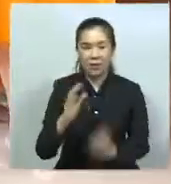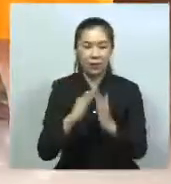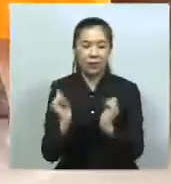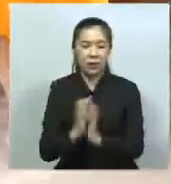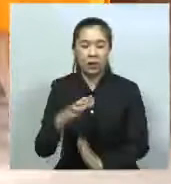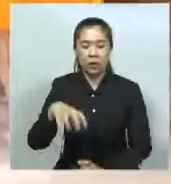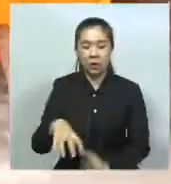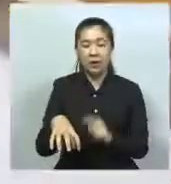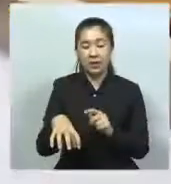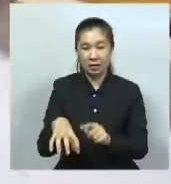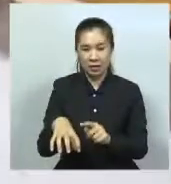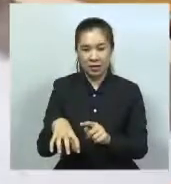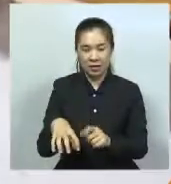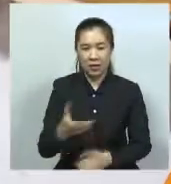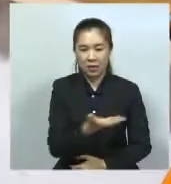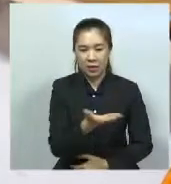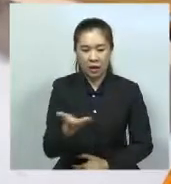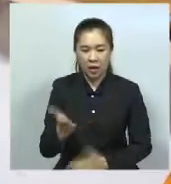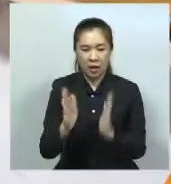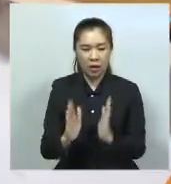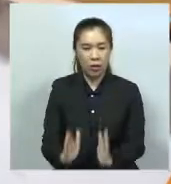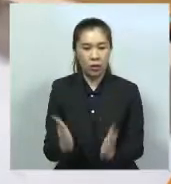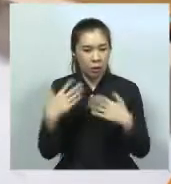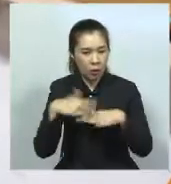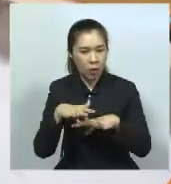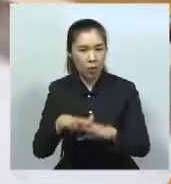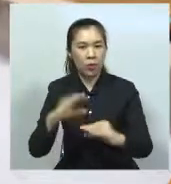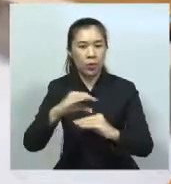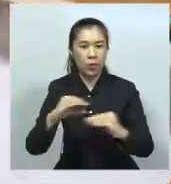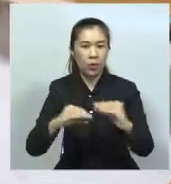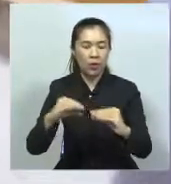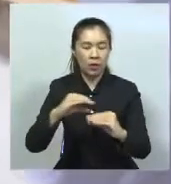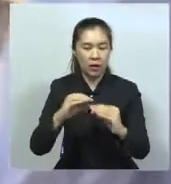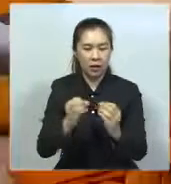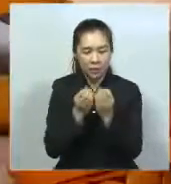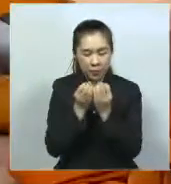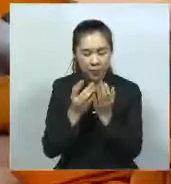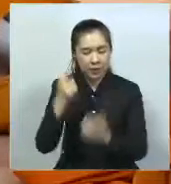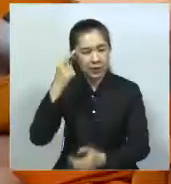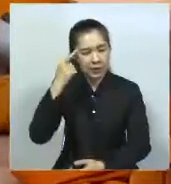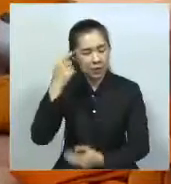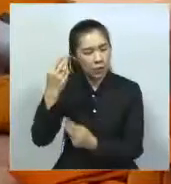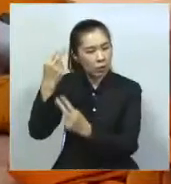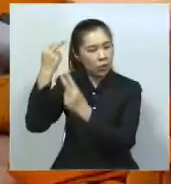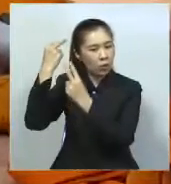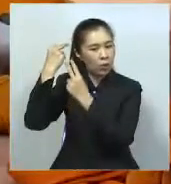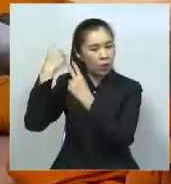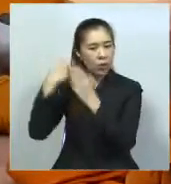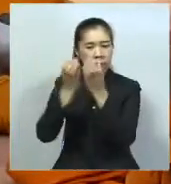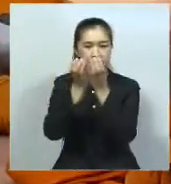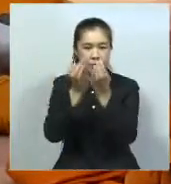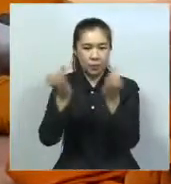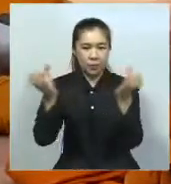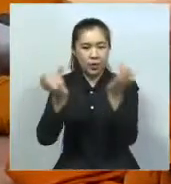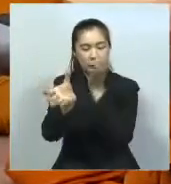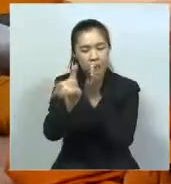ดแห่งนี้เพื่อต้องการให้ผู้ที่เข้าร่วมโครงการอุปสมบทเพื่อถวายพระราชกุศลได้รำลึกถึงการใช้เวลาในการศึกษาพระ